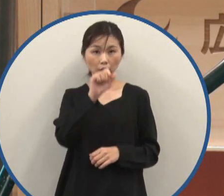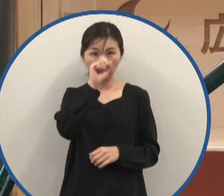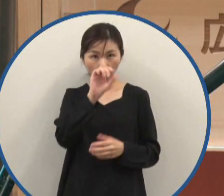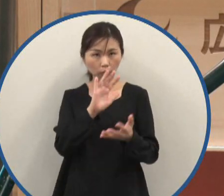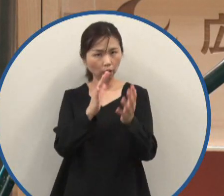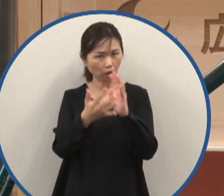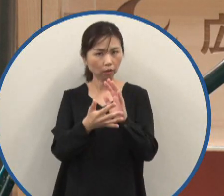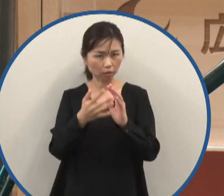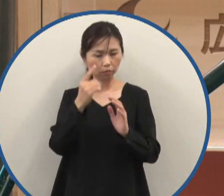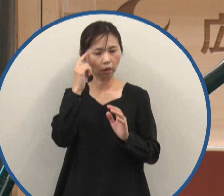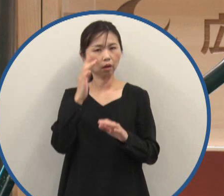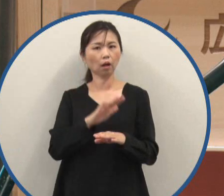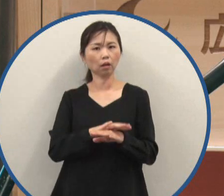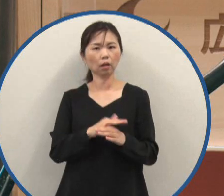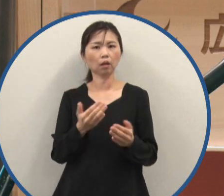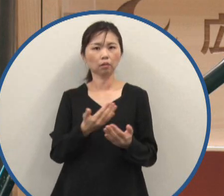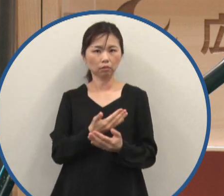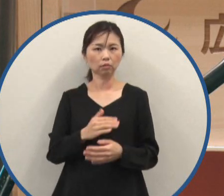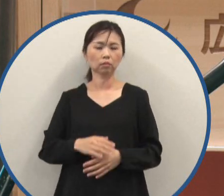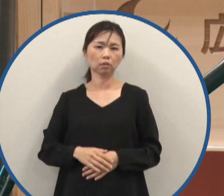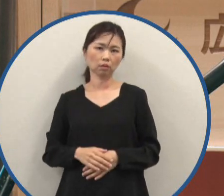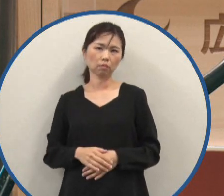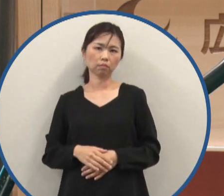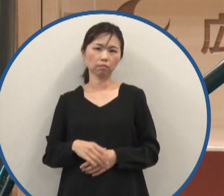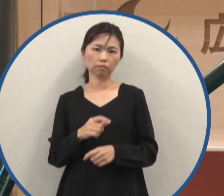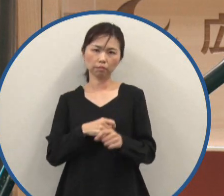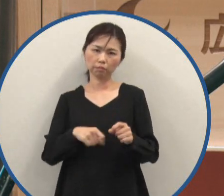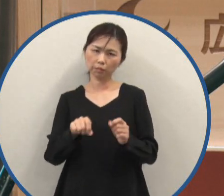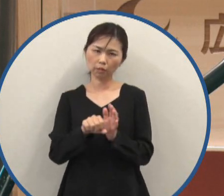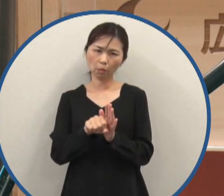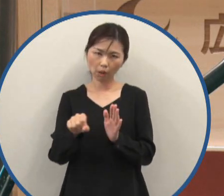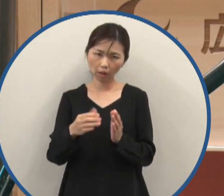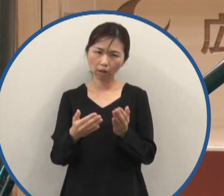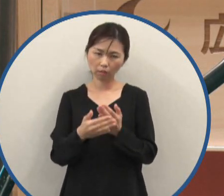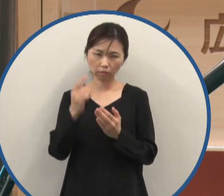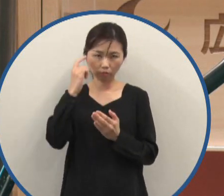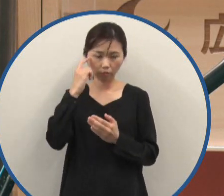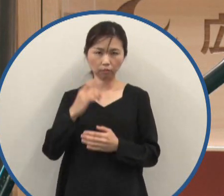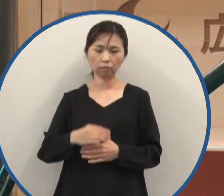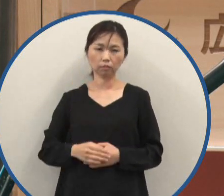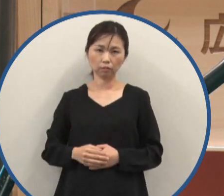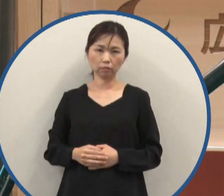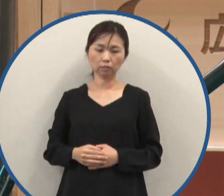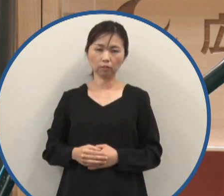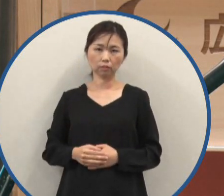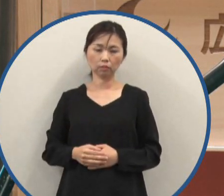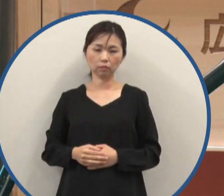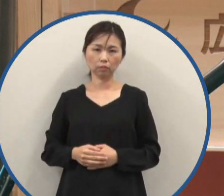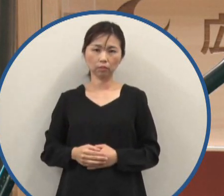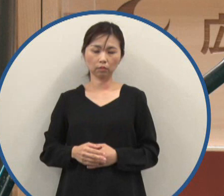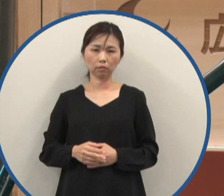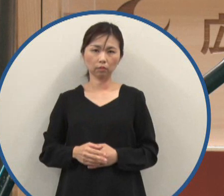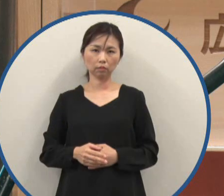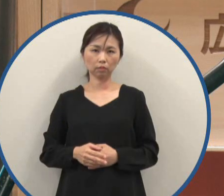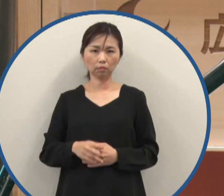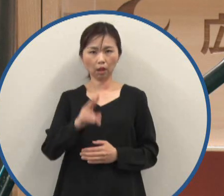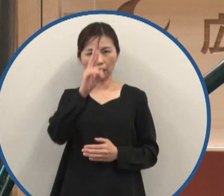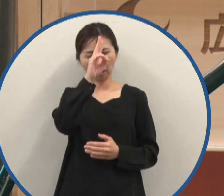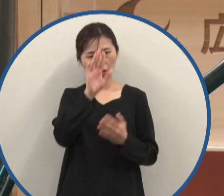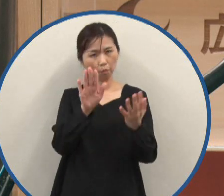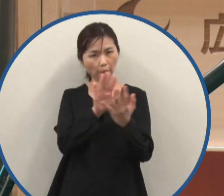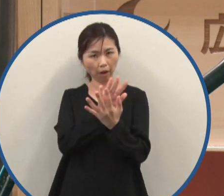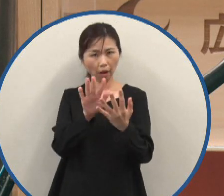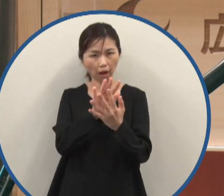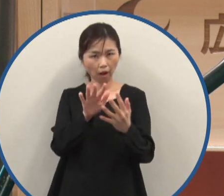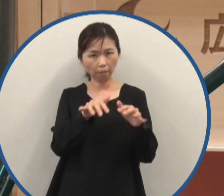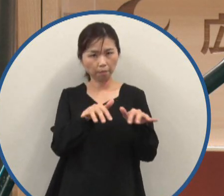逆アナウンスメント効果があるんだろうなというふうに考えています。それは昼間の人流などにも影響